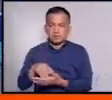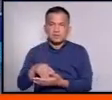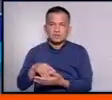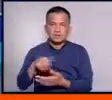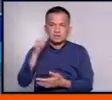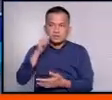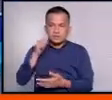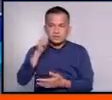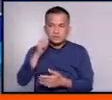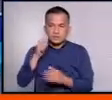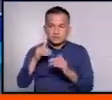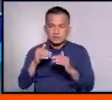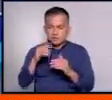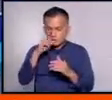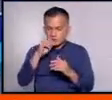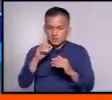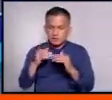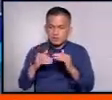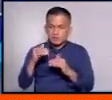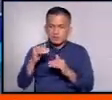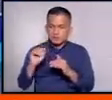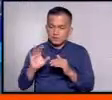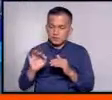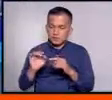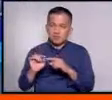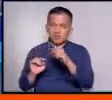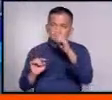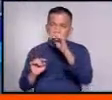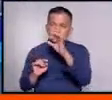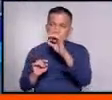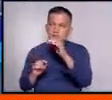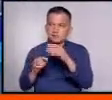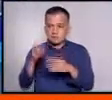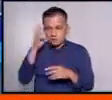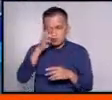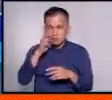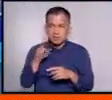15 to 19 noong 2017. Nakakaalarma pa rin